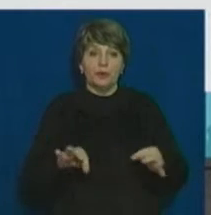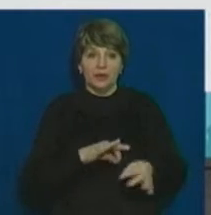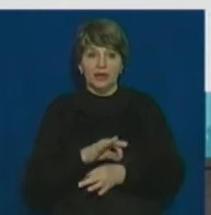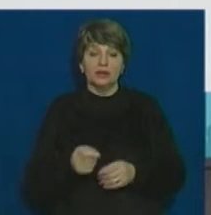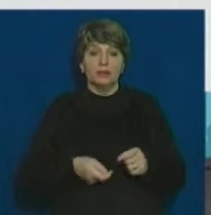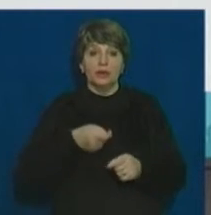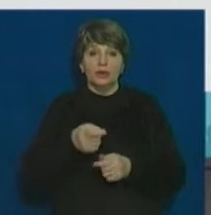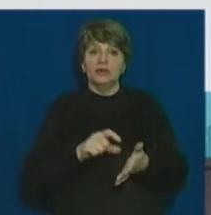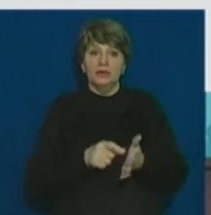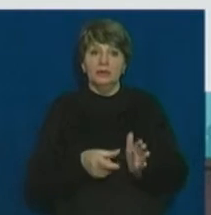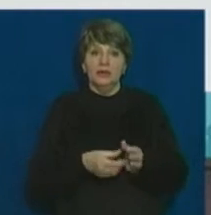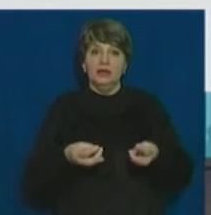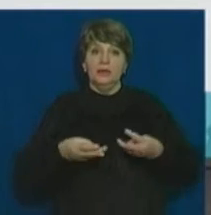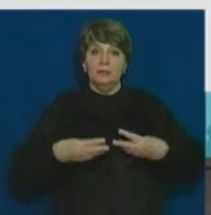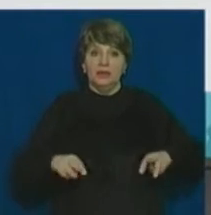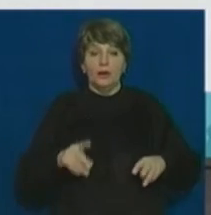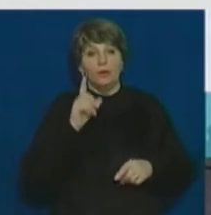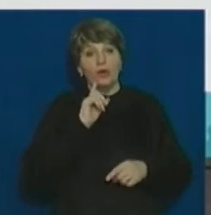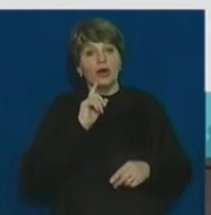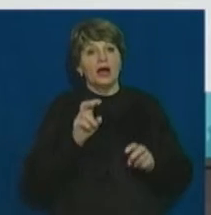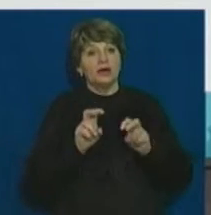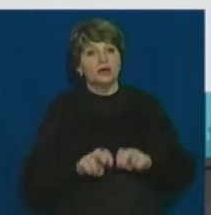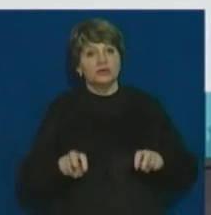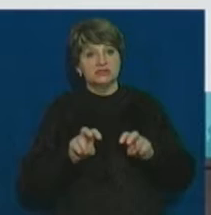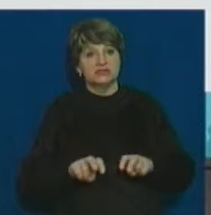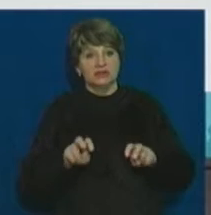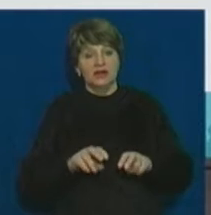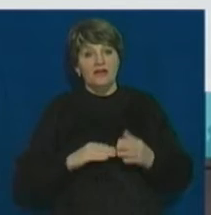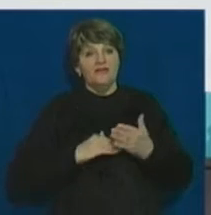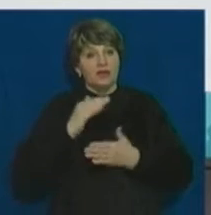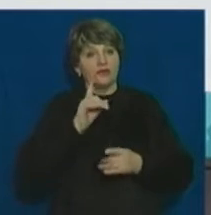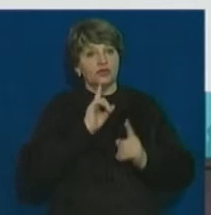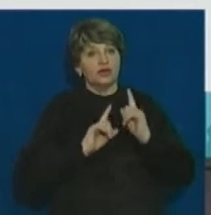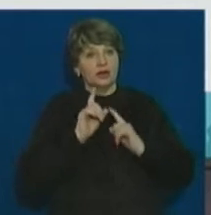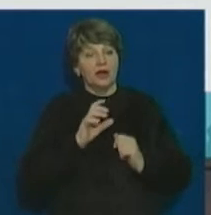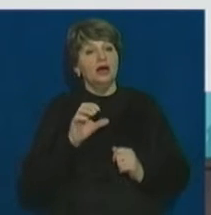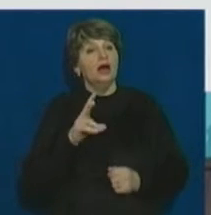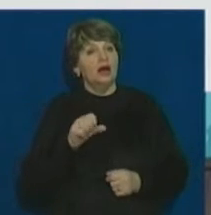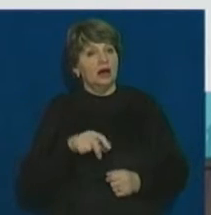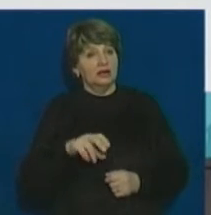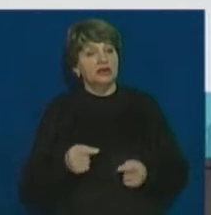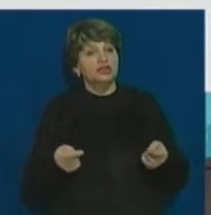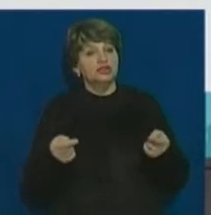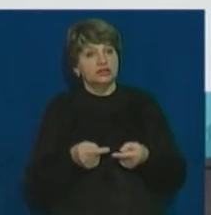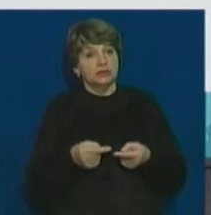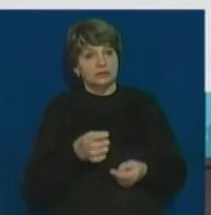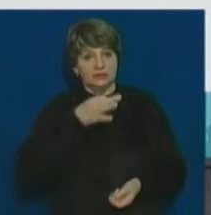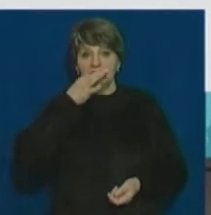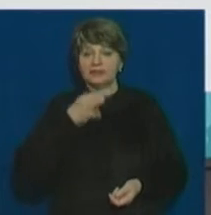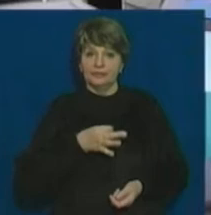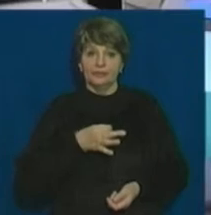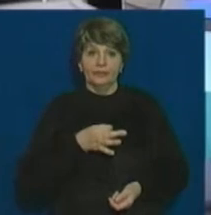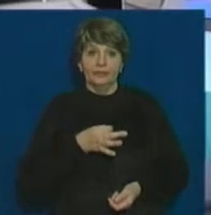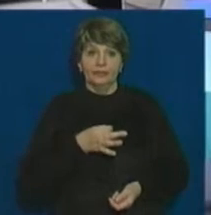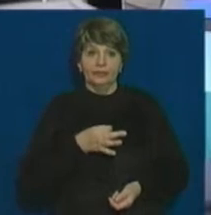Кабінетом міністрів України, але він перебуває на розгляді в профільному комітеті Верховної Ради, але він чітко регламентує